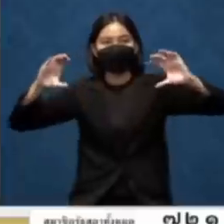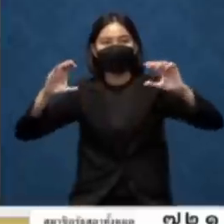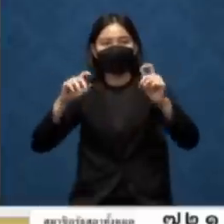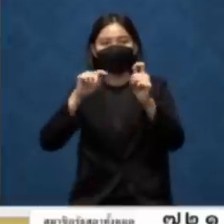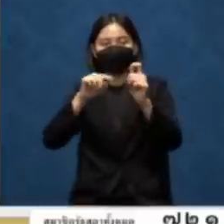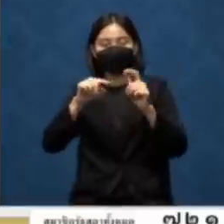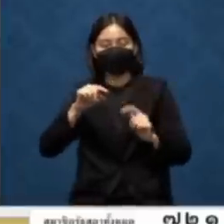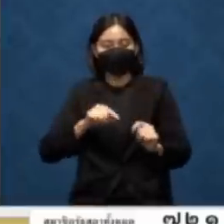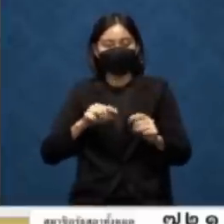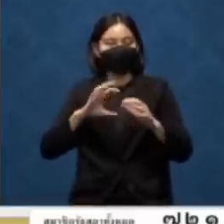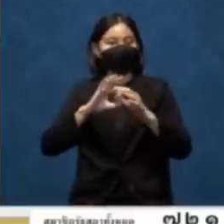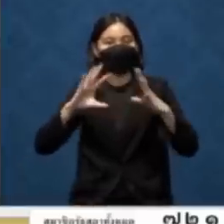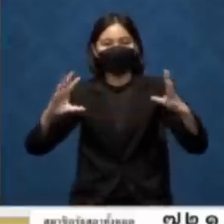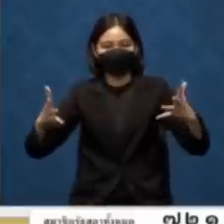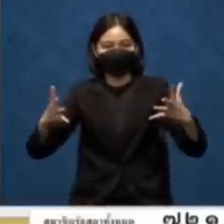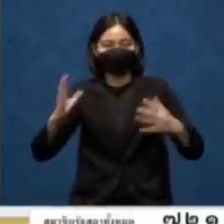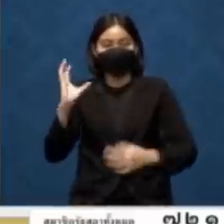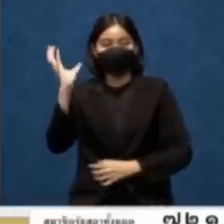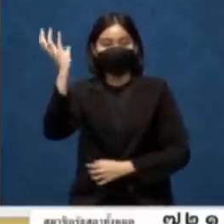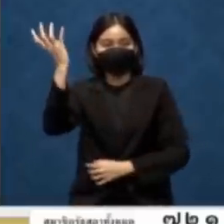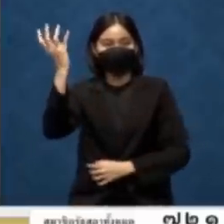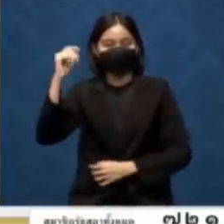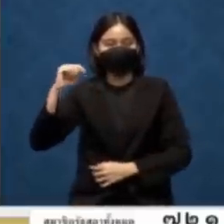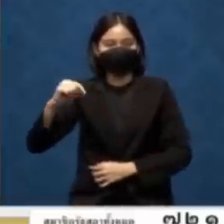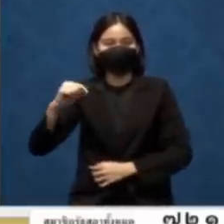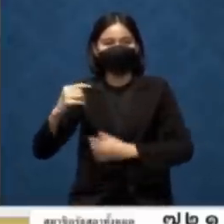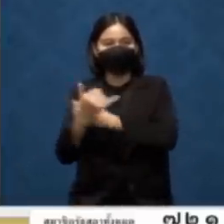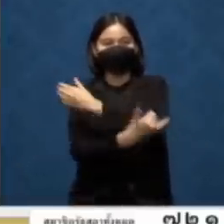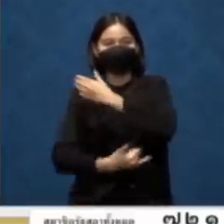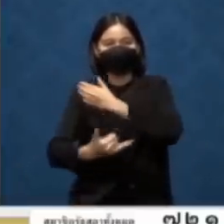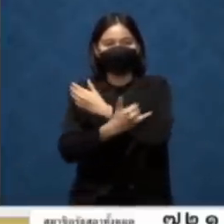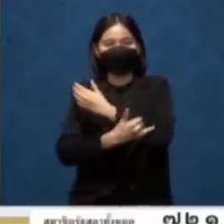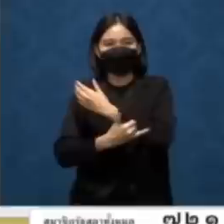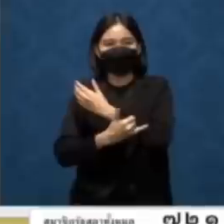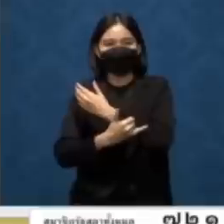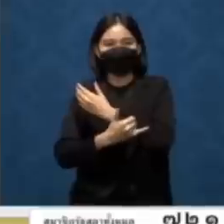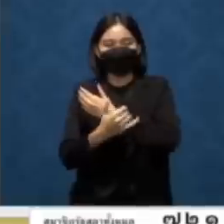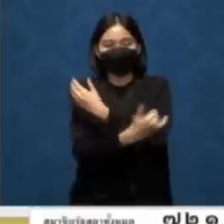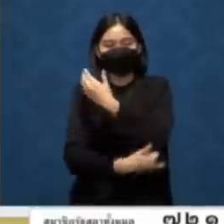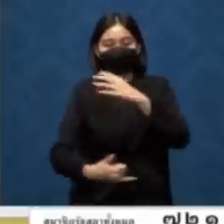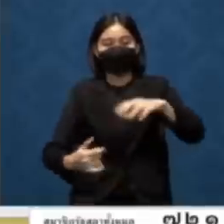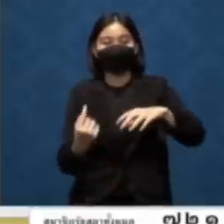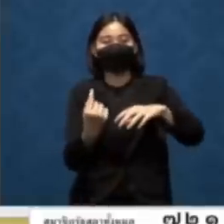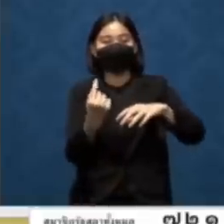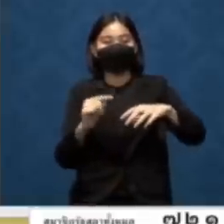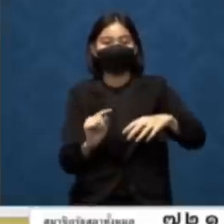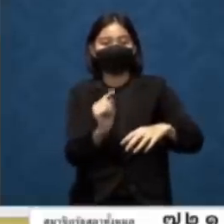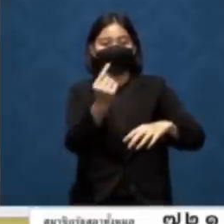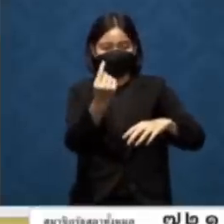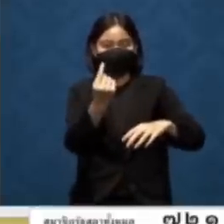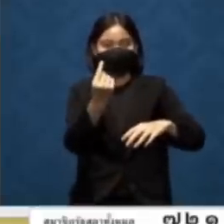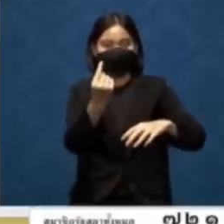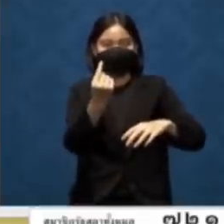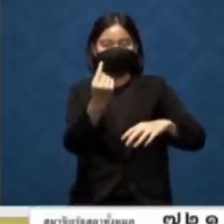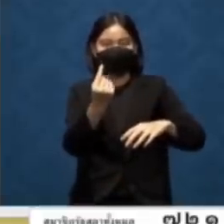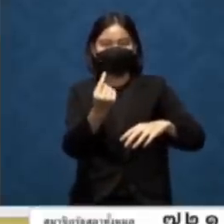บในโลกใบนี้มีประเทศที่เป็นรัฐเดียว แล้วกมภูมิภาคในโ